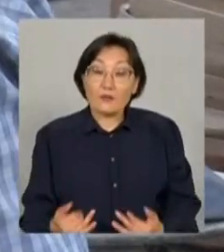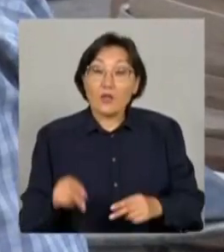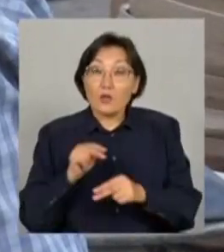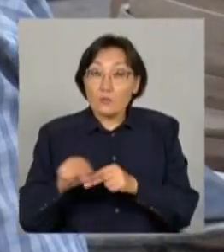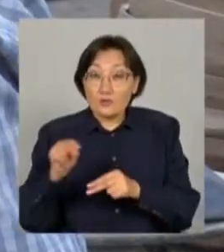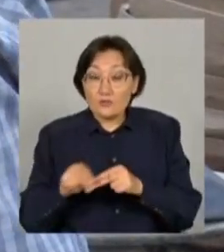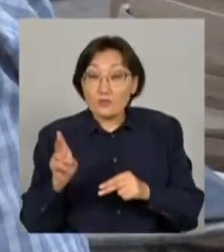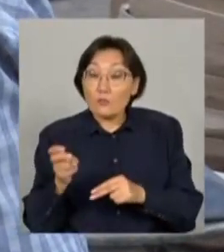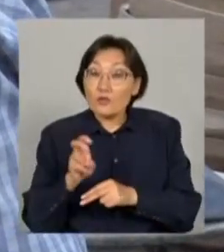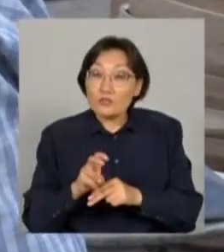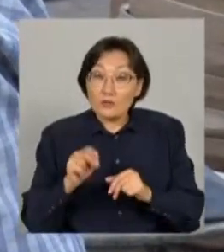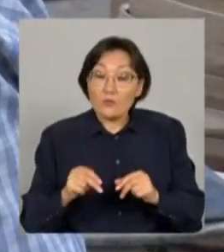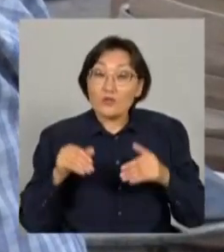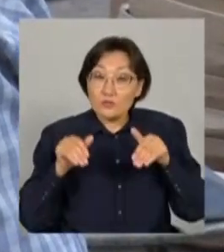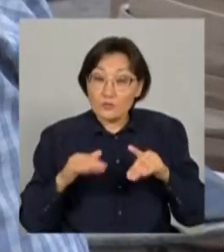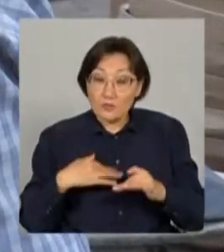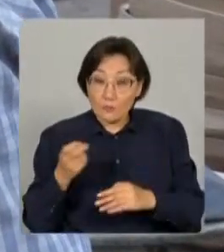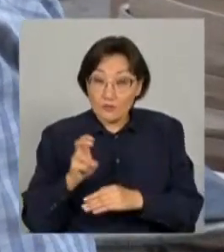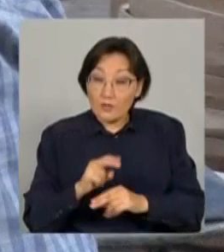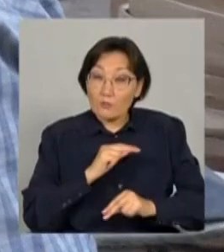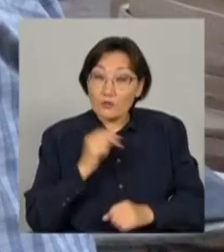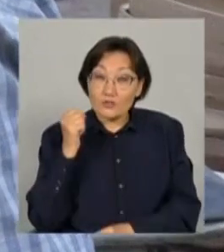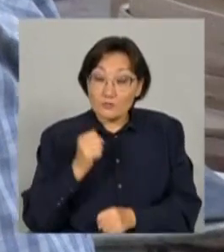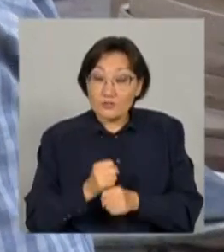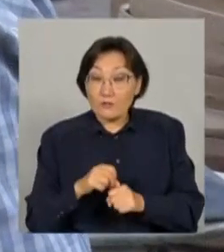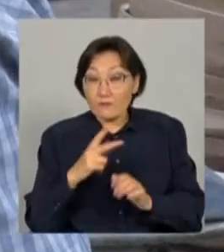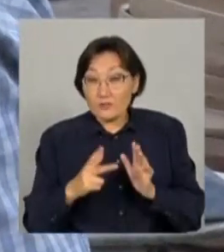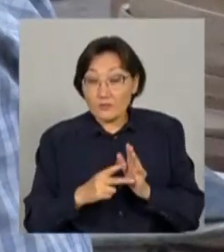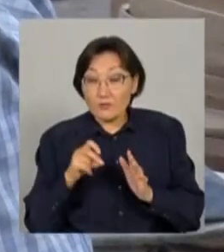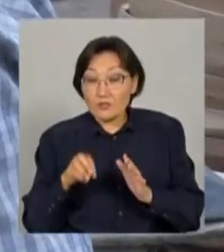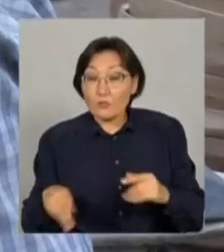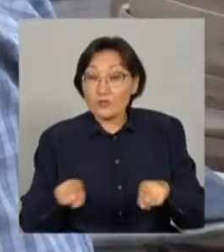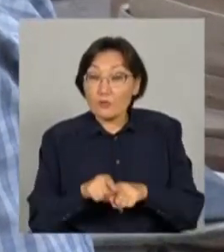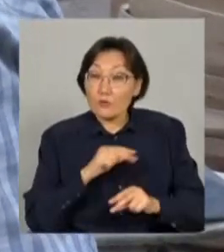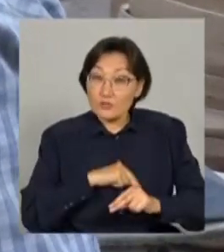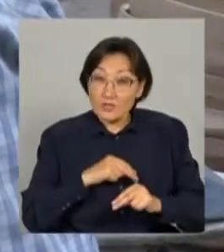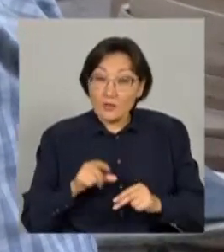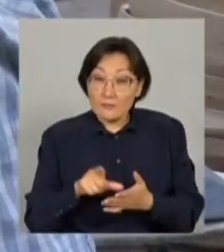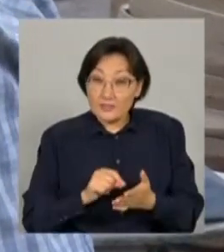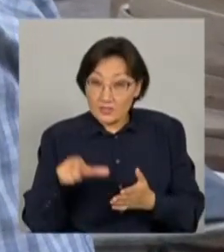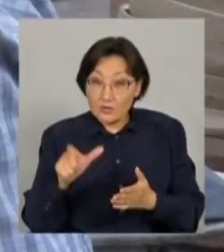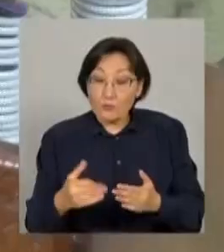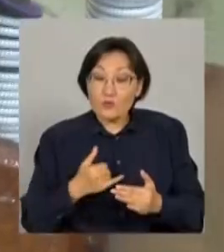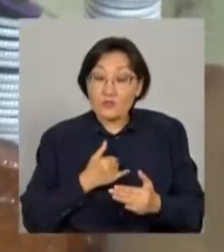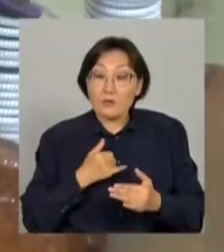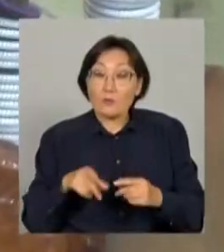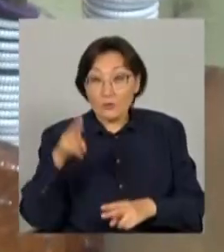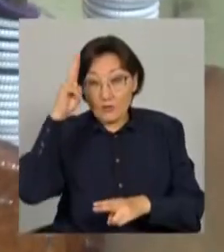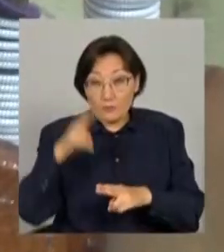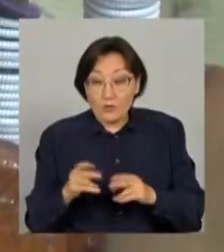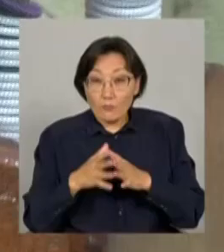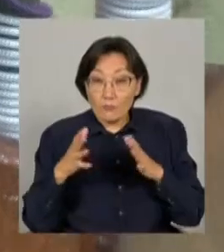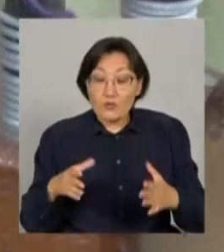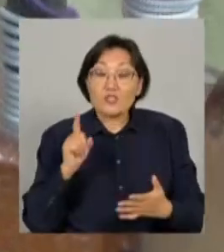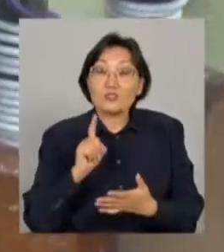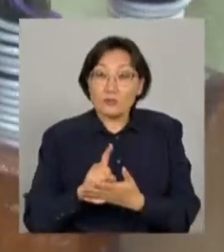Обучаем тех, кто приходит с училищ. К нам приходят работники от 18 лет, также работают и пенсионеры. У меня, как и у братьев, большой долг